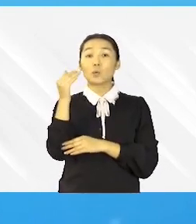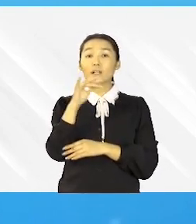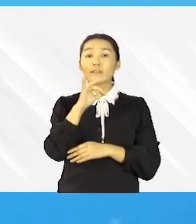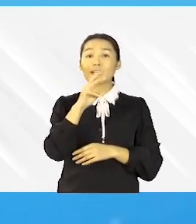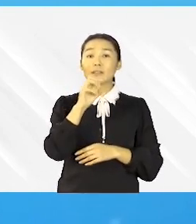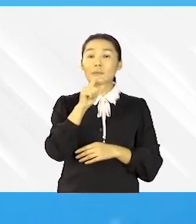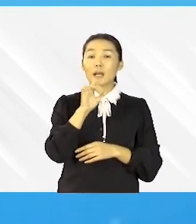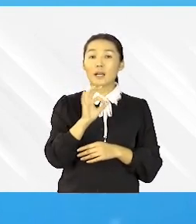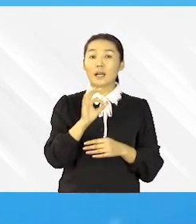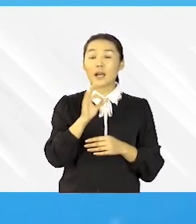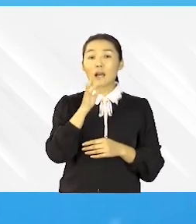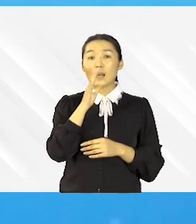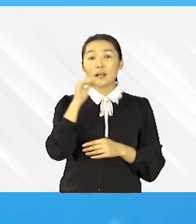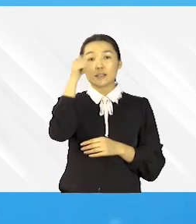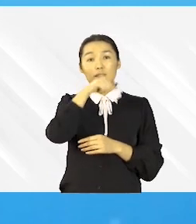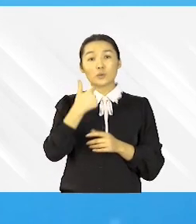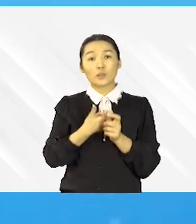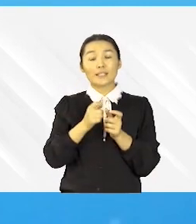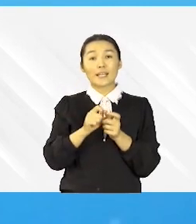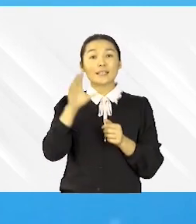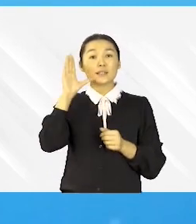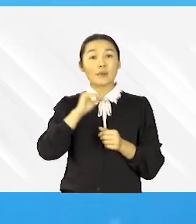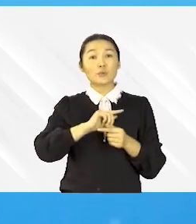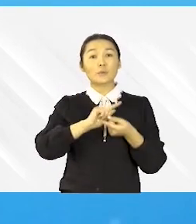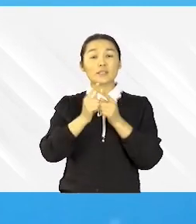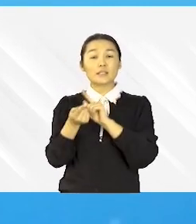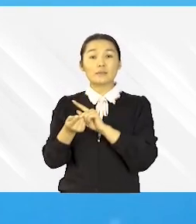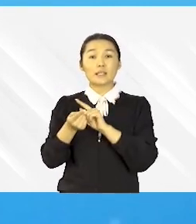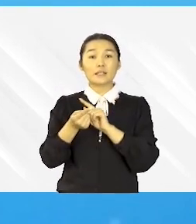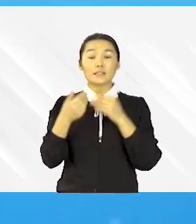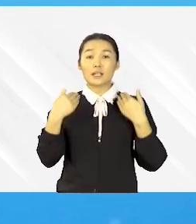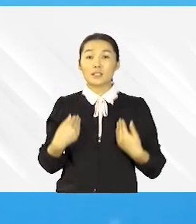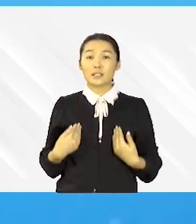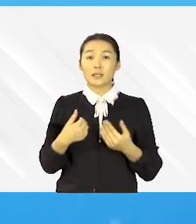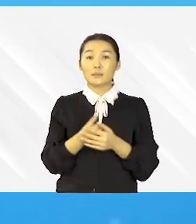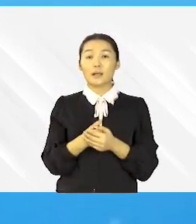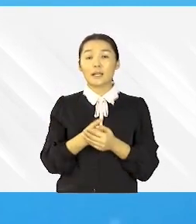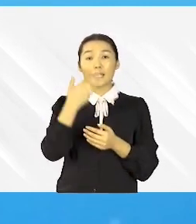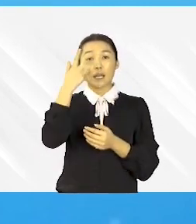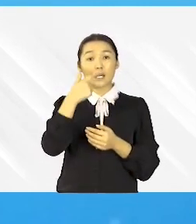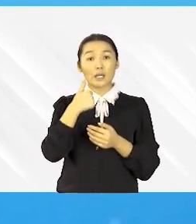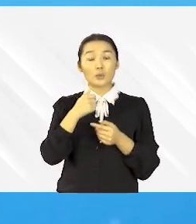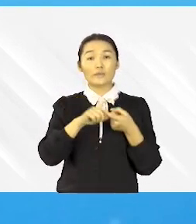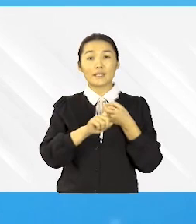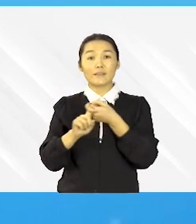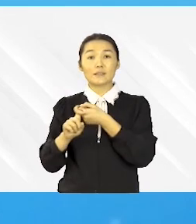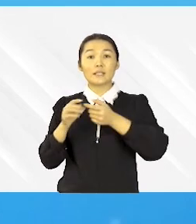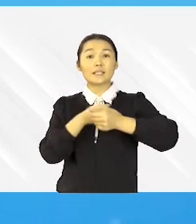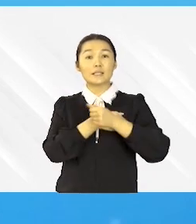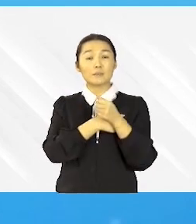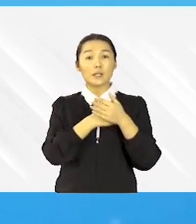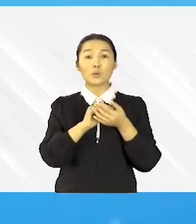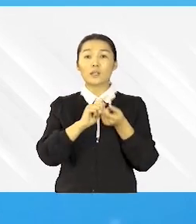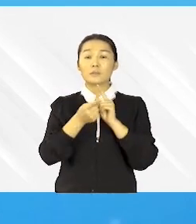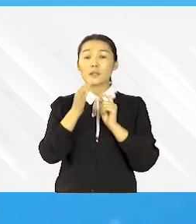сезонная изменчивость – это способность изменять морфологию тела, в частности окраску, в зависимости от температуры, смены